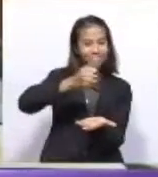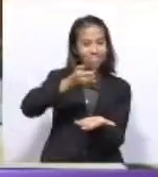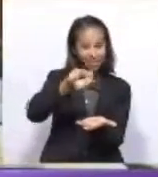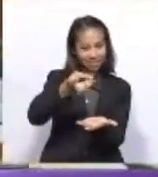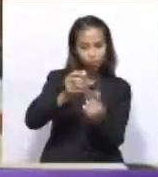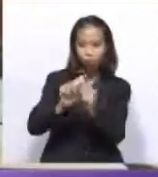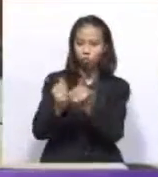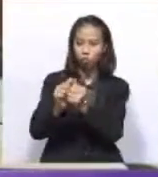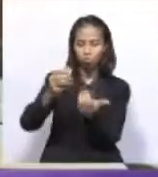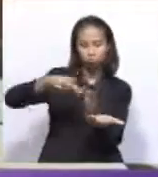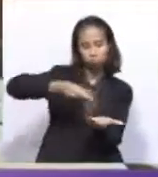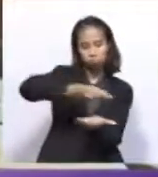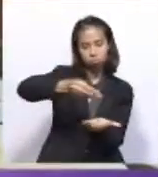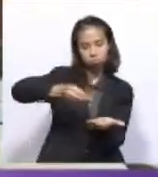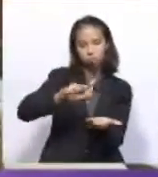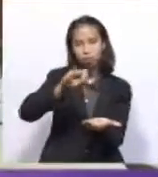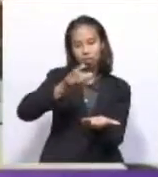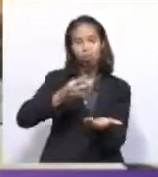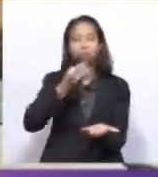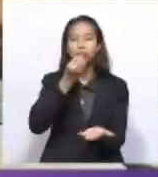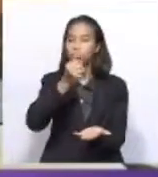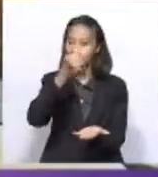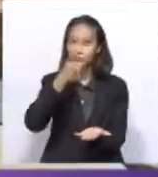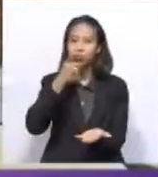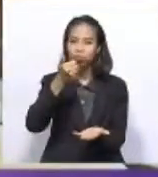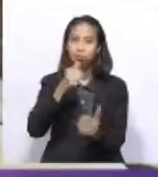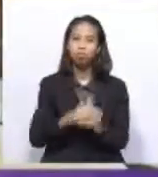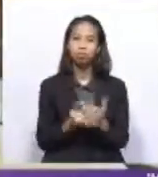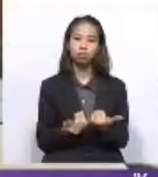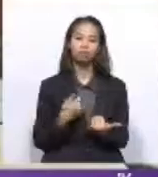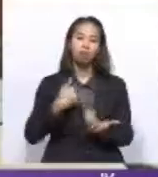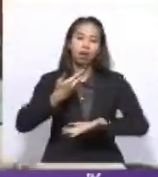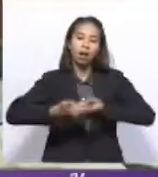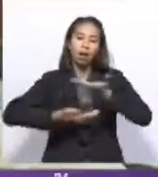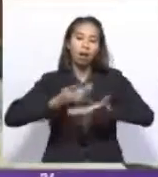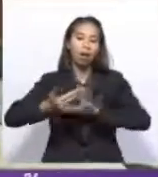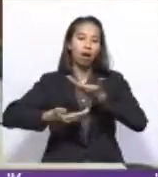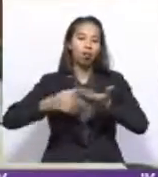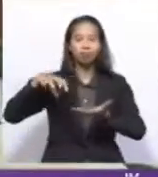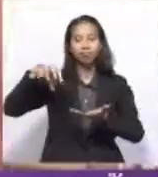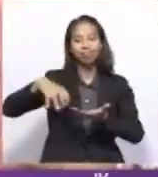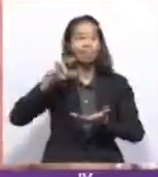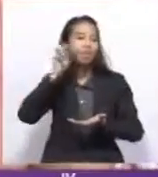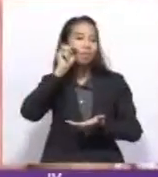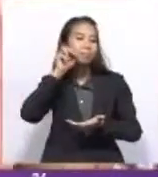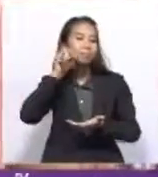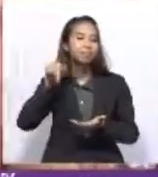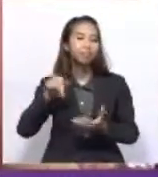ร่อย ครับผม มาจากที่ไหนคะ มาจากตลาดน้ำขวัญเรียมครับ